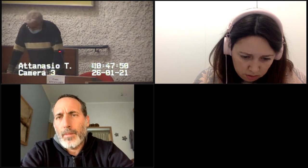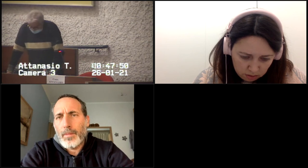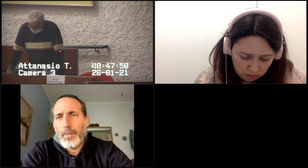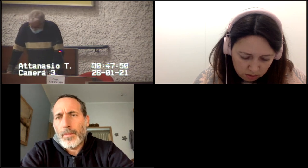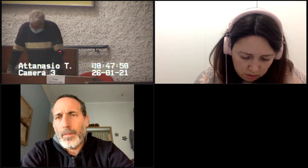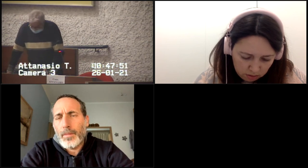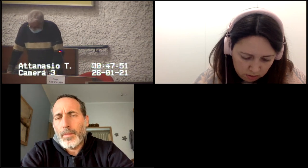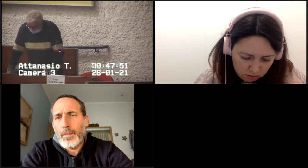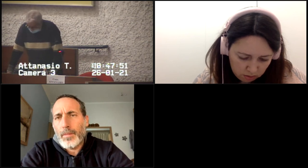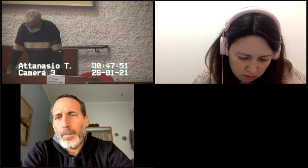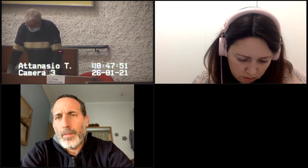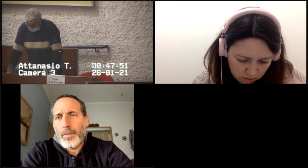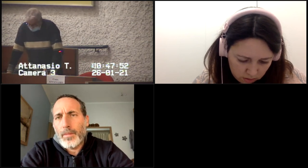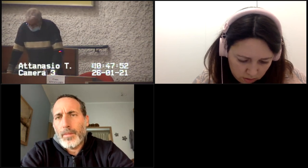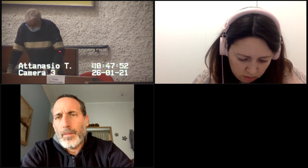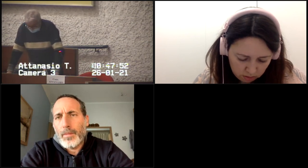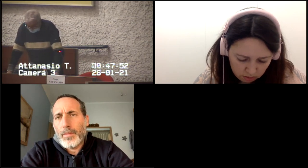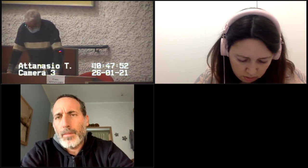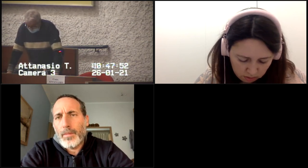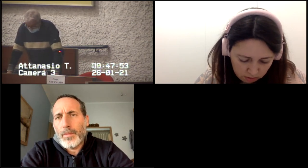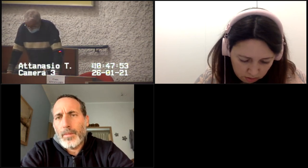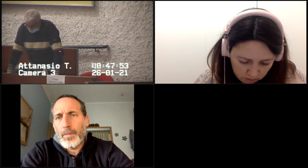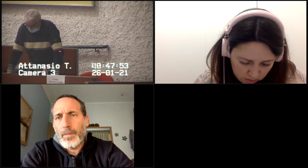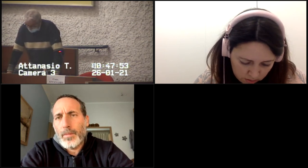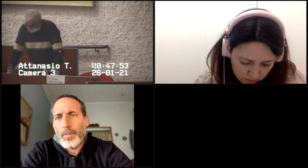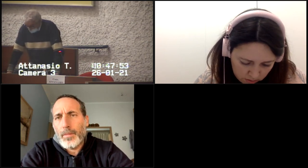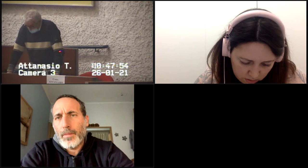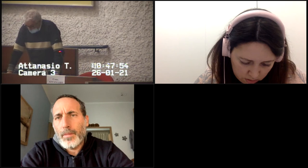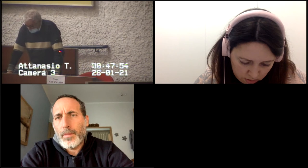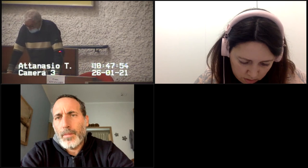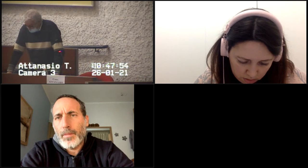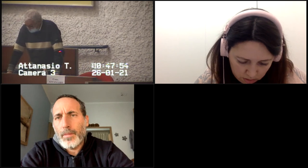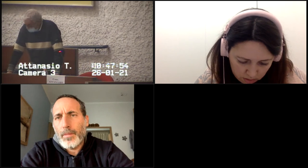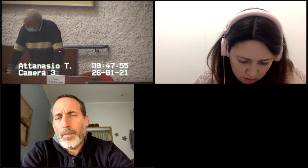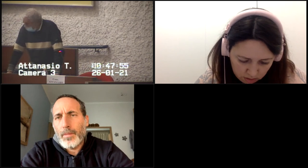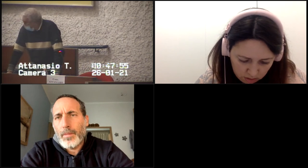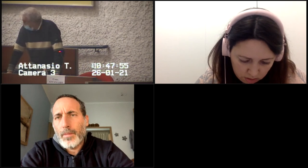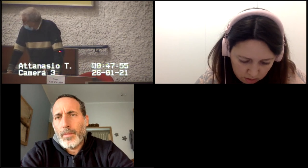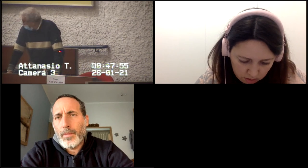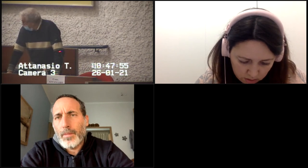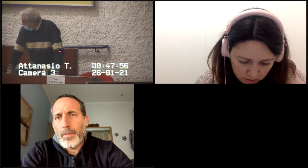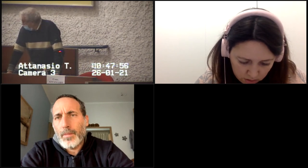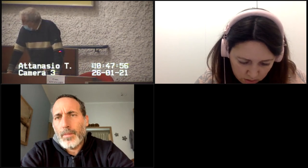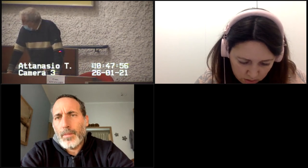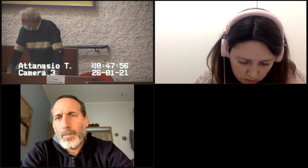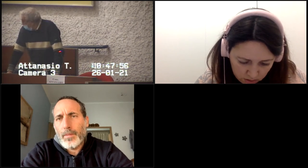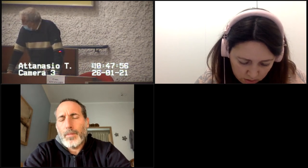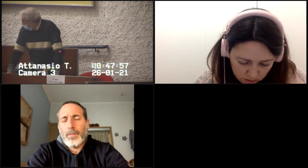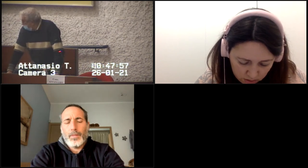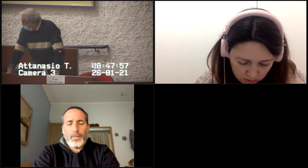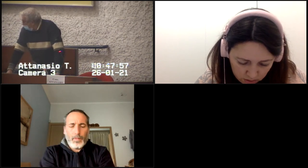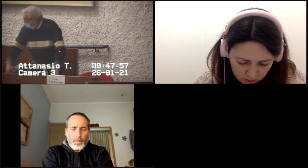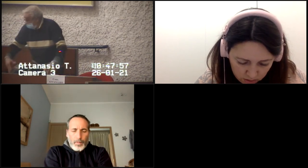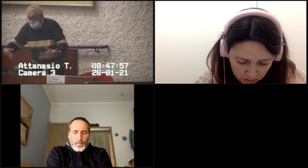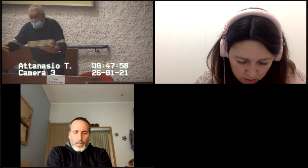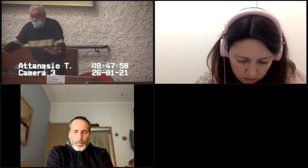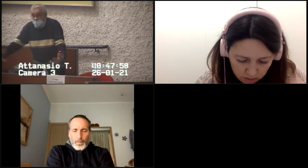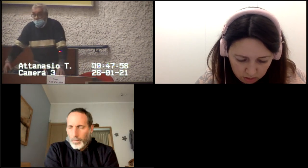perché è stata veramente una persona gentile, una